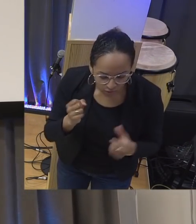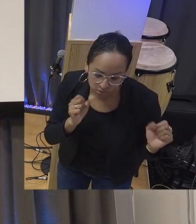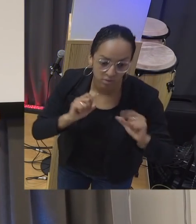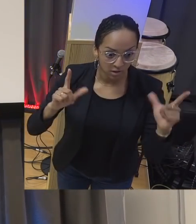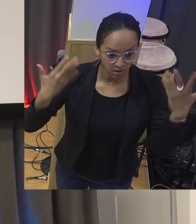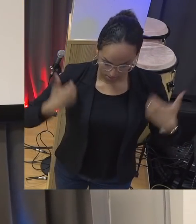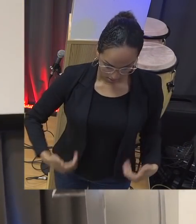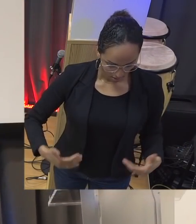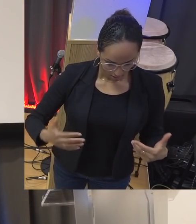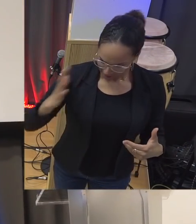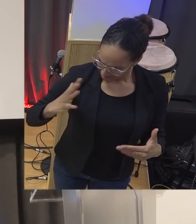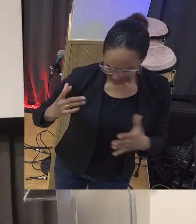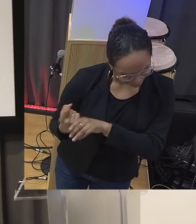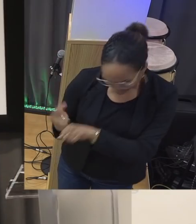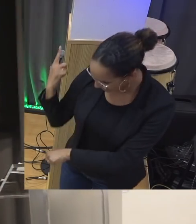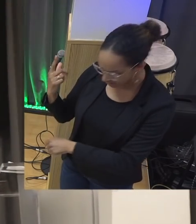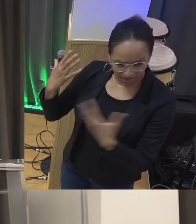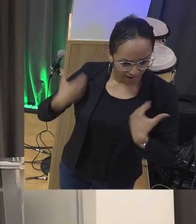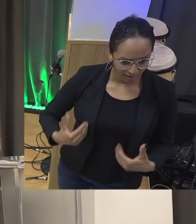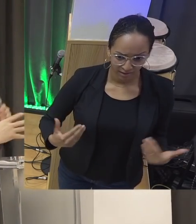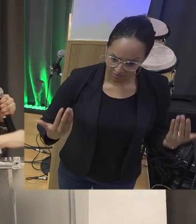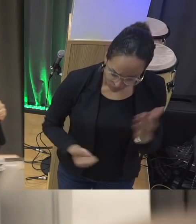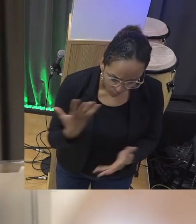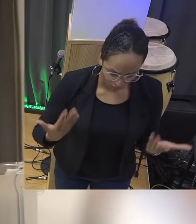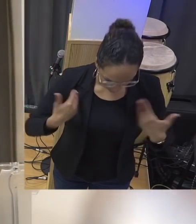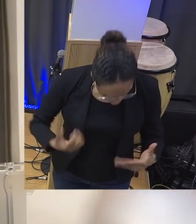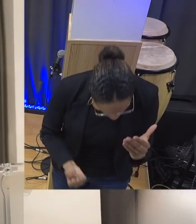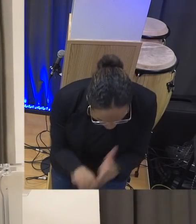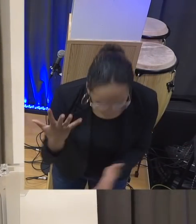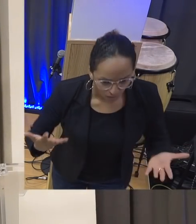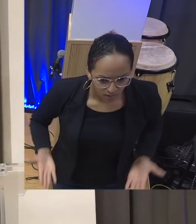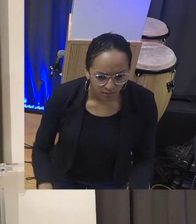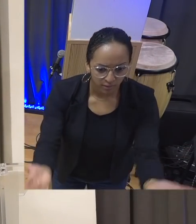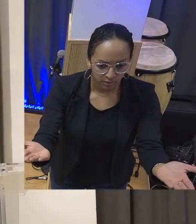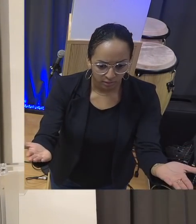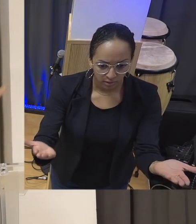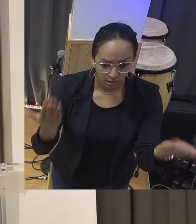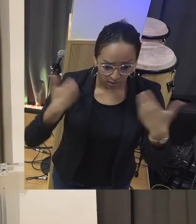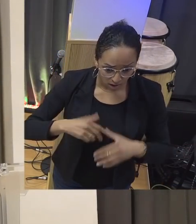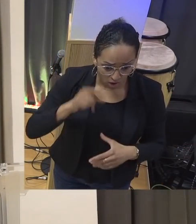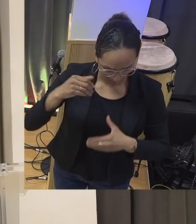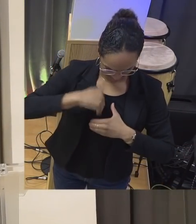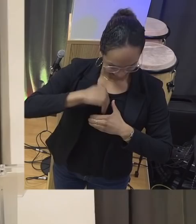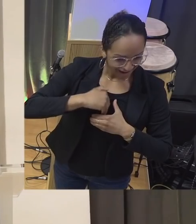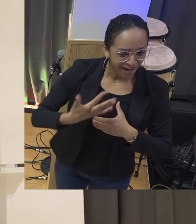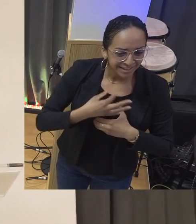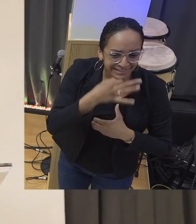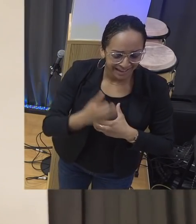de crucifier le moi, véritablement de rentrer dans cette nouvelle nature. L'homme intérieur, c'est ce qui demeure, comme je vous ai dit, caché